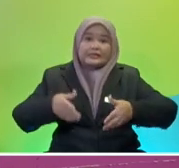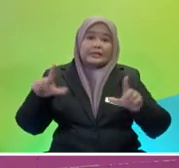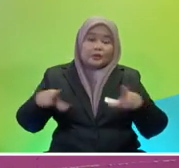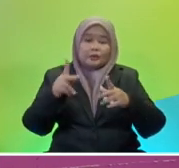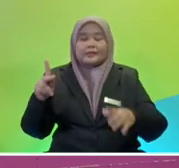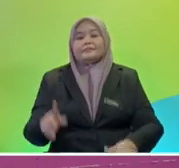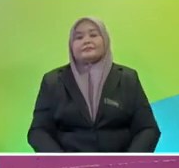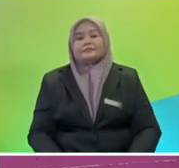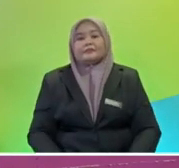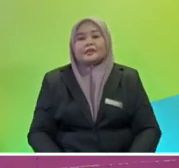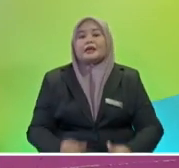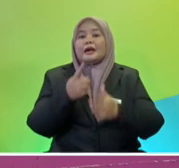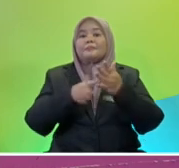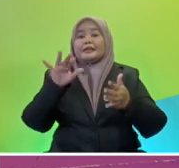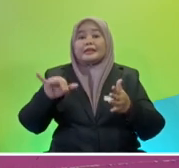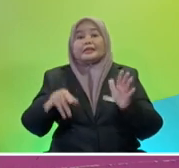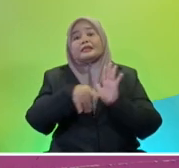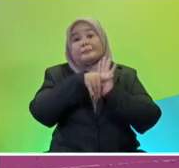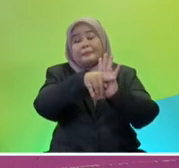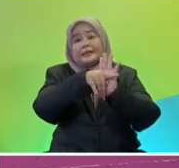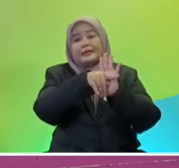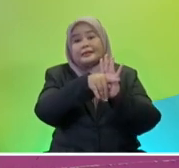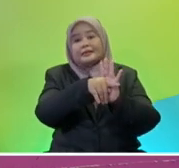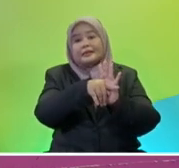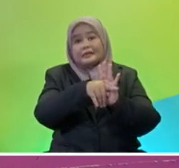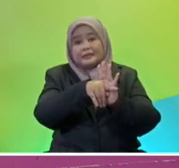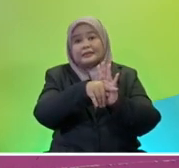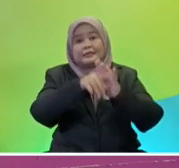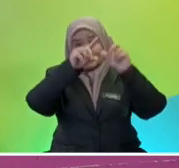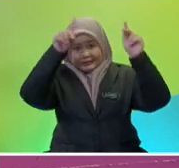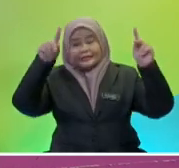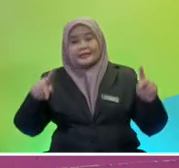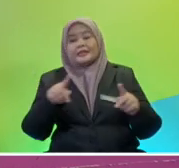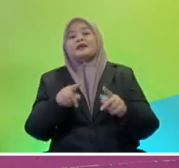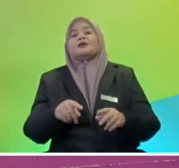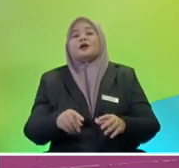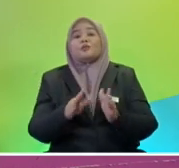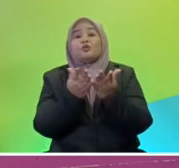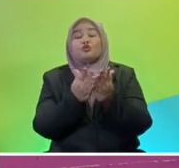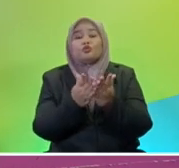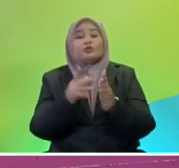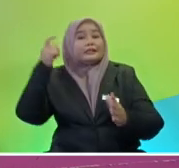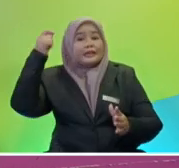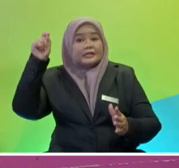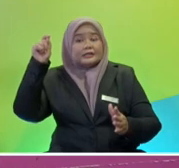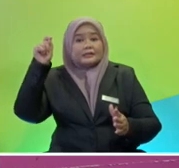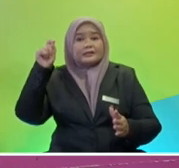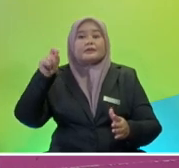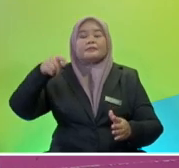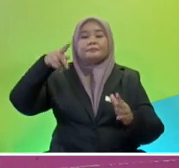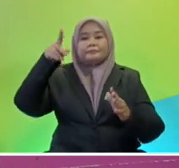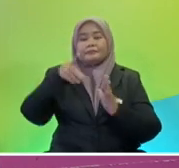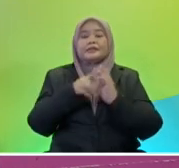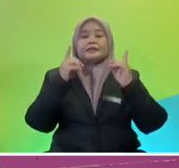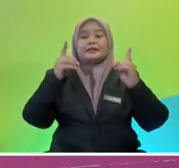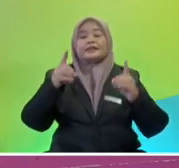jadi aku yang kita paparkan di monite ilah buku teks pendidikan Islam tingkatan satu tingkatan